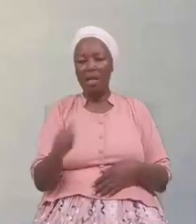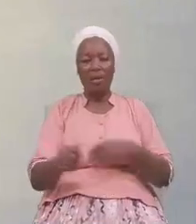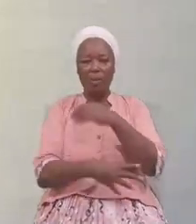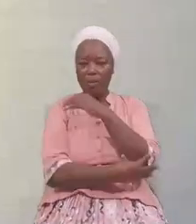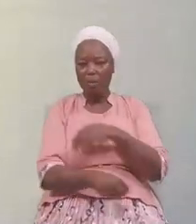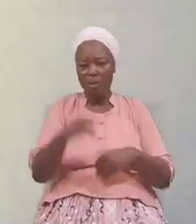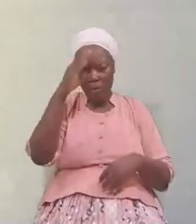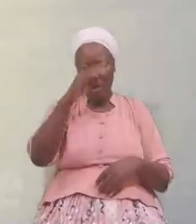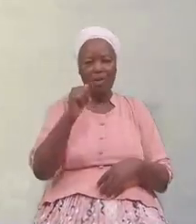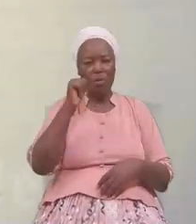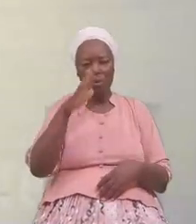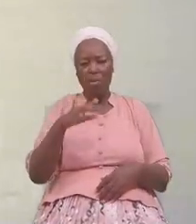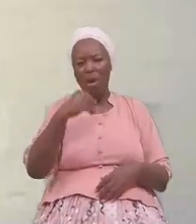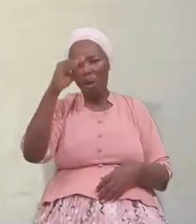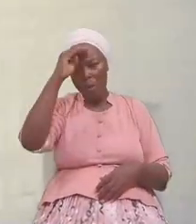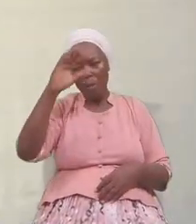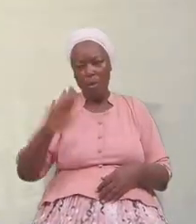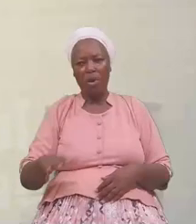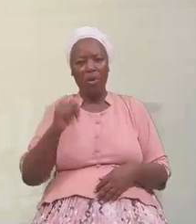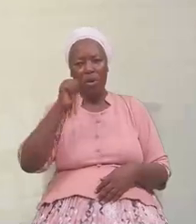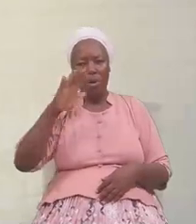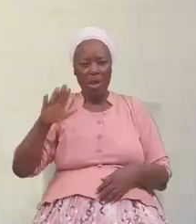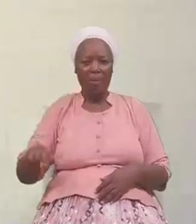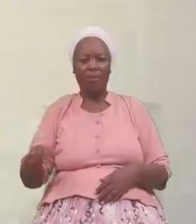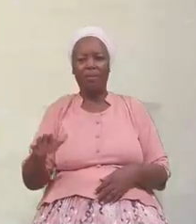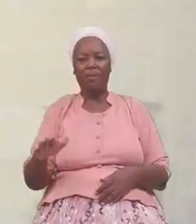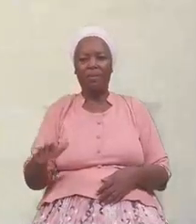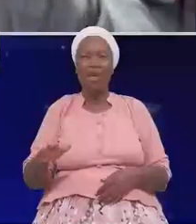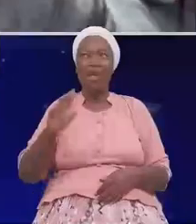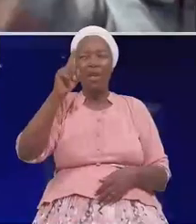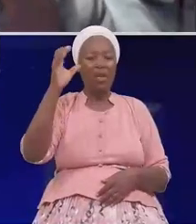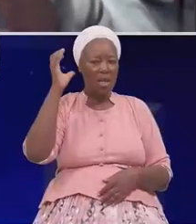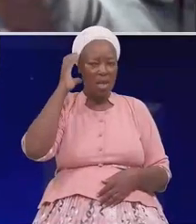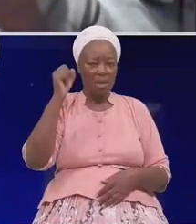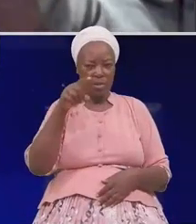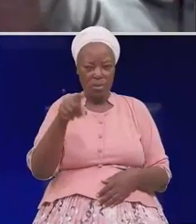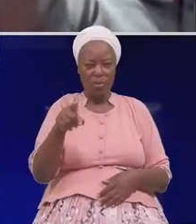femme, d'un garçon, d'une fille. Il t'entend.